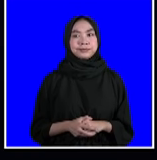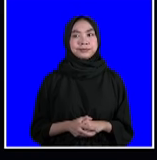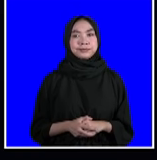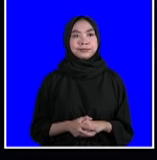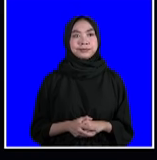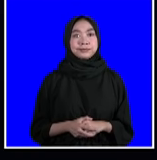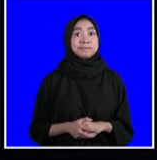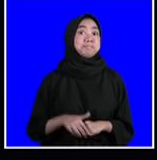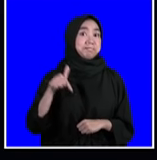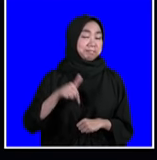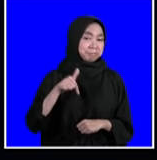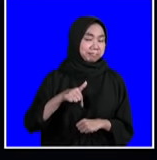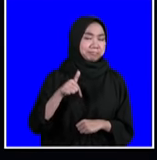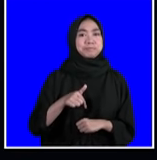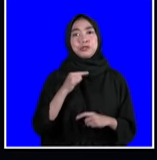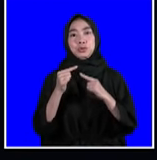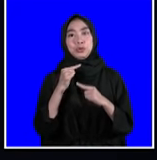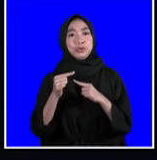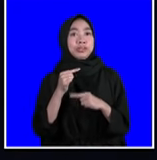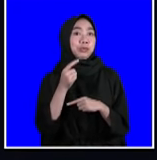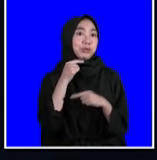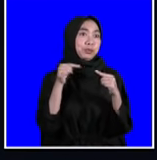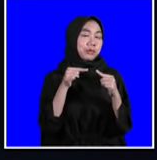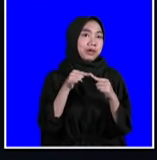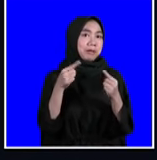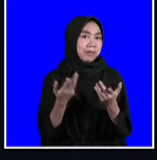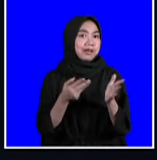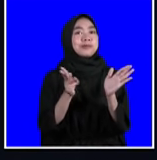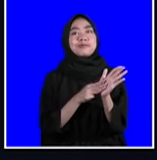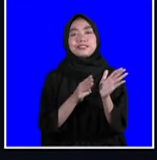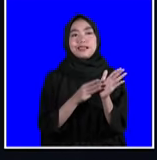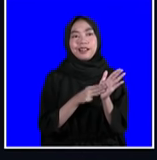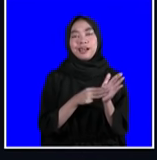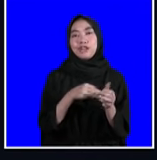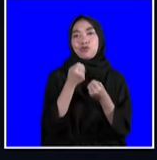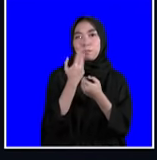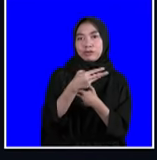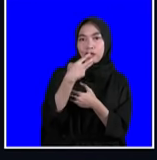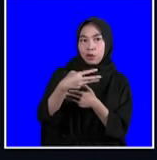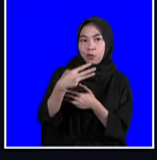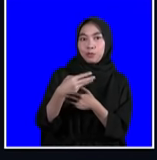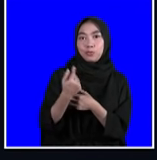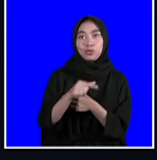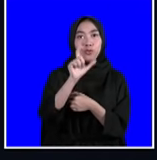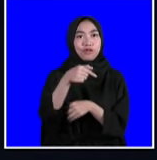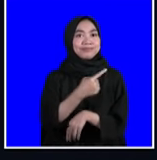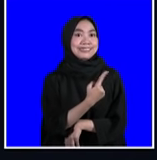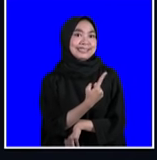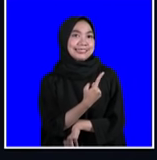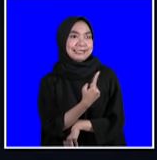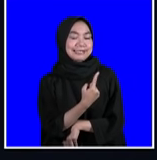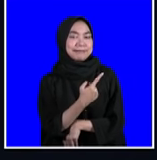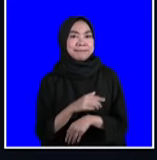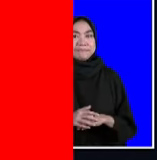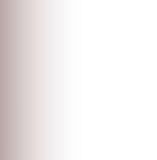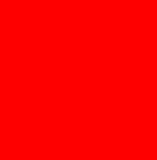Dalam episode kali ini, kita akan membahas permasalahan dan berbagi informasi ekonomi untuk si jomblo alias